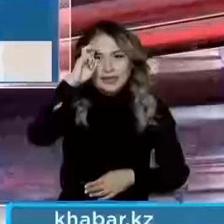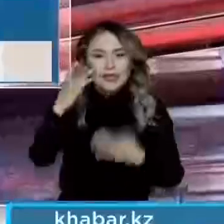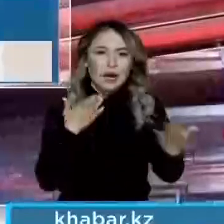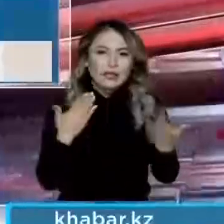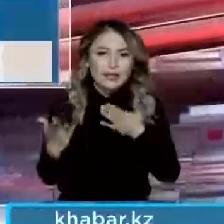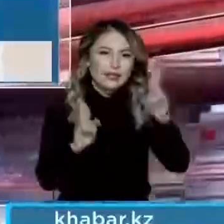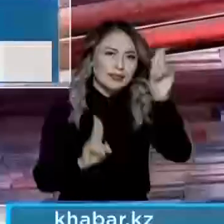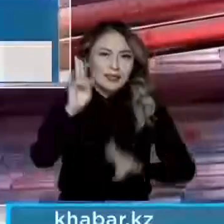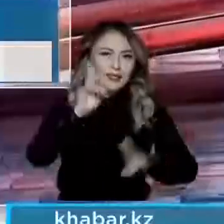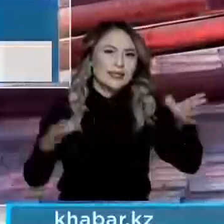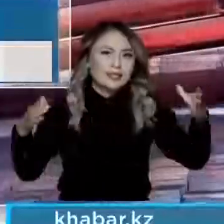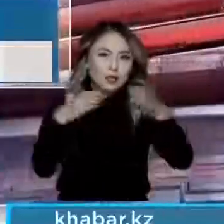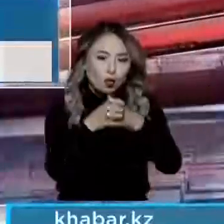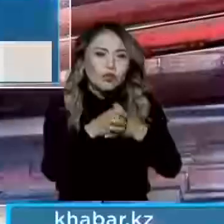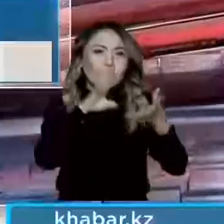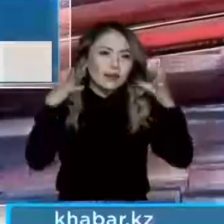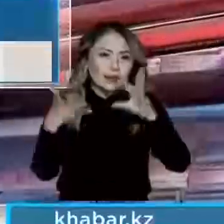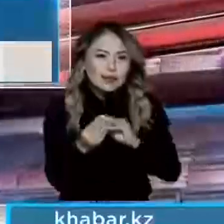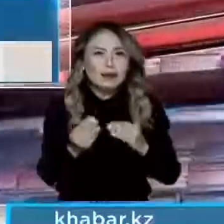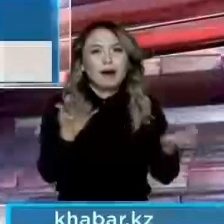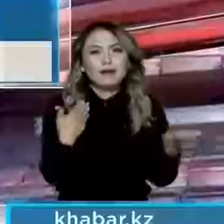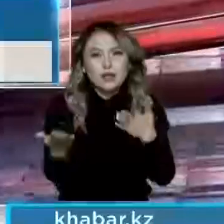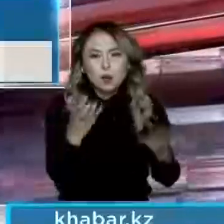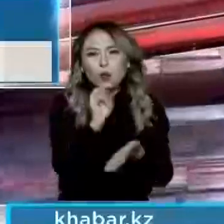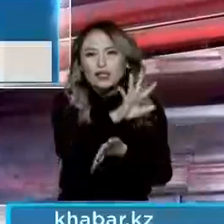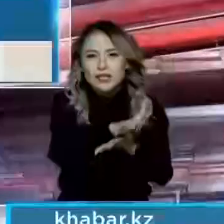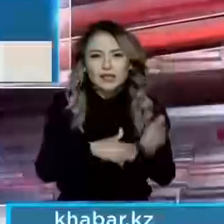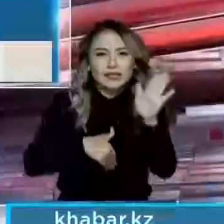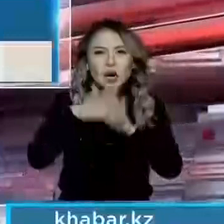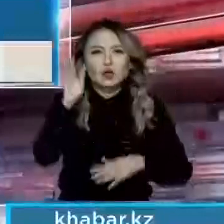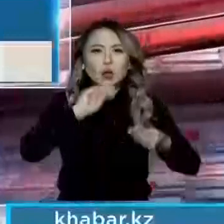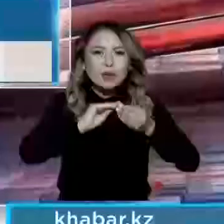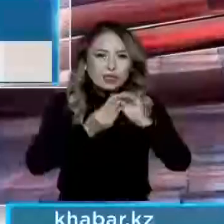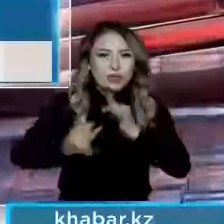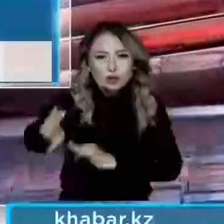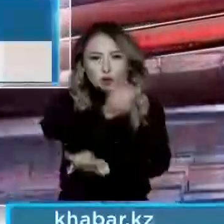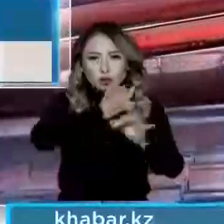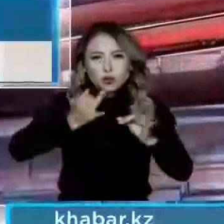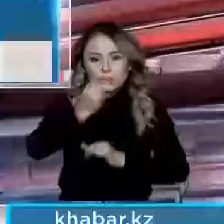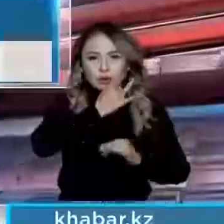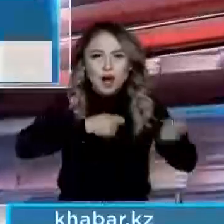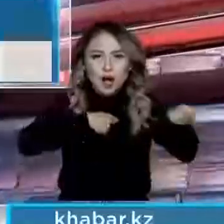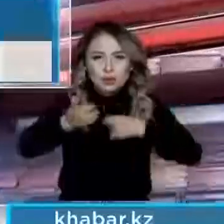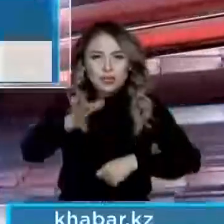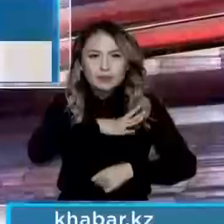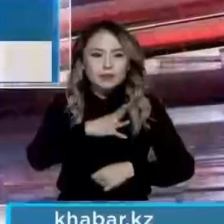президенттер екі ел арасындағы стратегиялық серіктестік пен одақтастық қатынастарды одан әрі нығайту мәселелері жөнінде